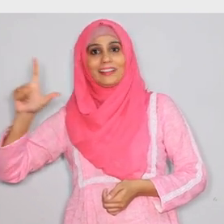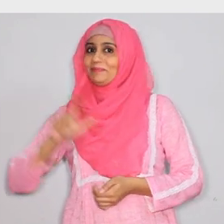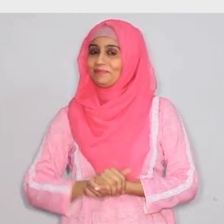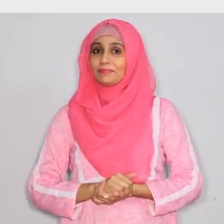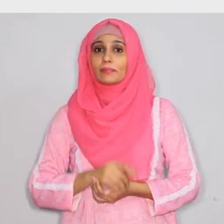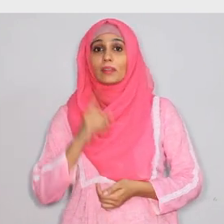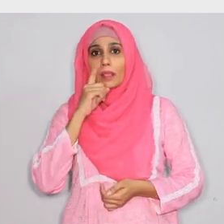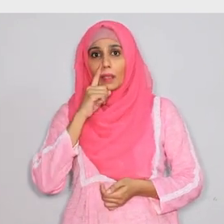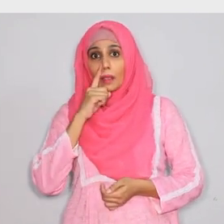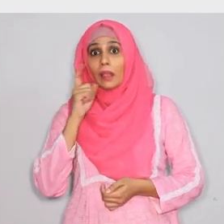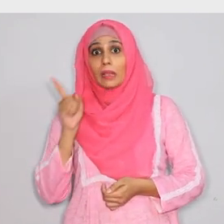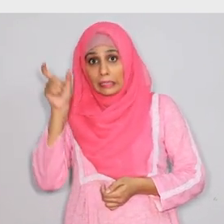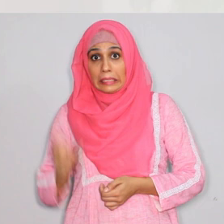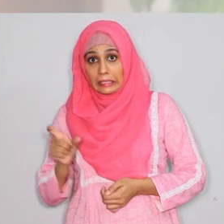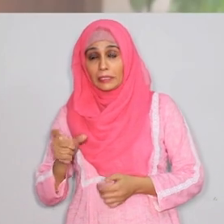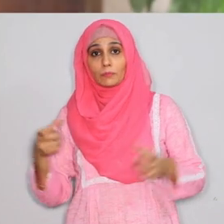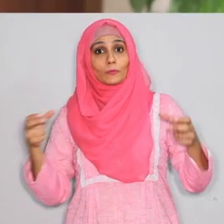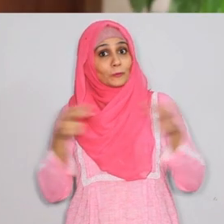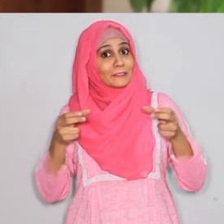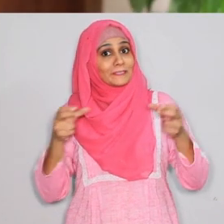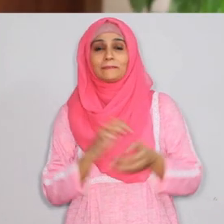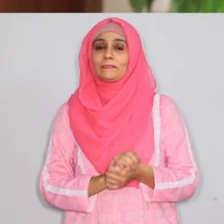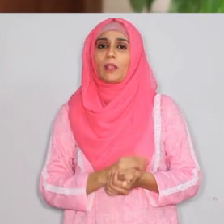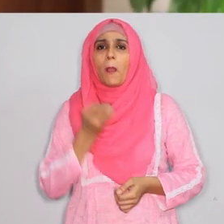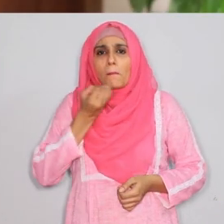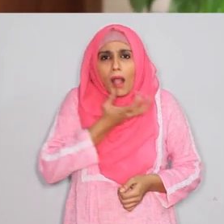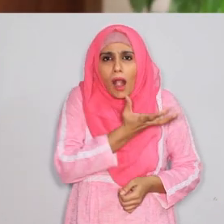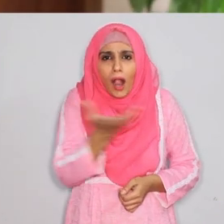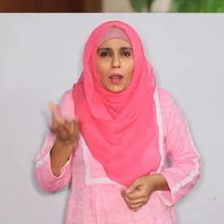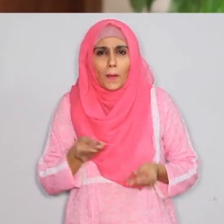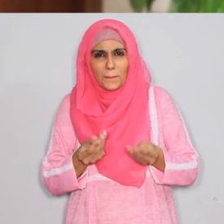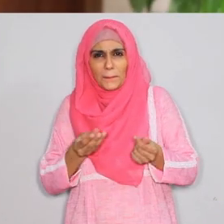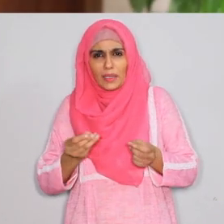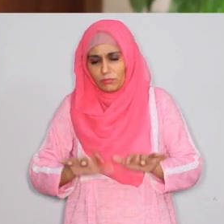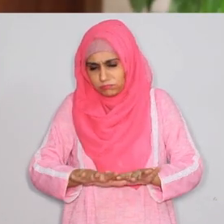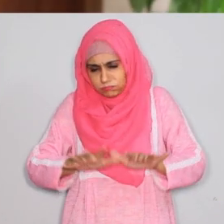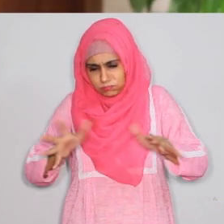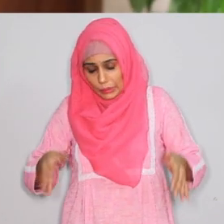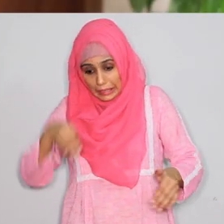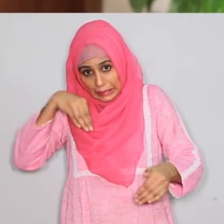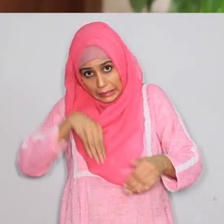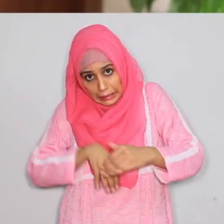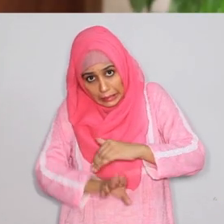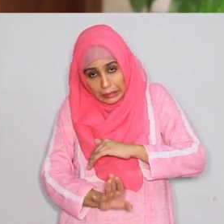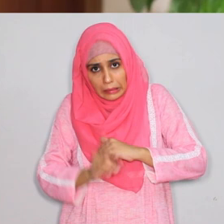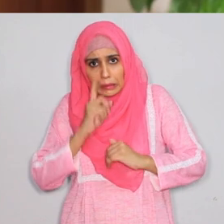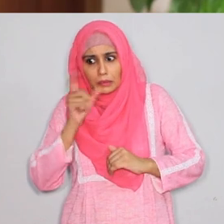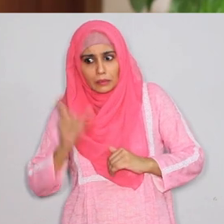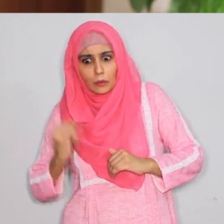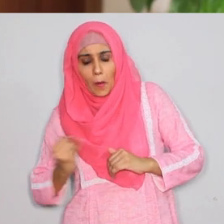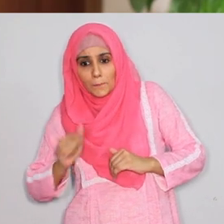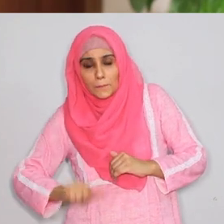मोमो का मकनातीस। बाग में मिट्टी के ढेर के नीचे मोमो को मिला